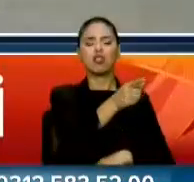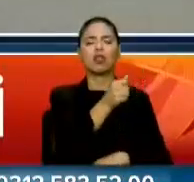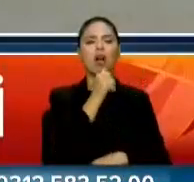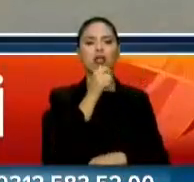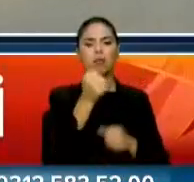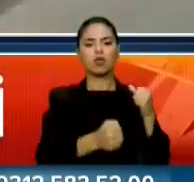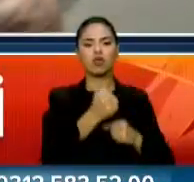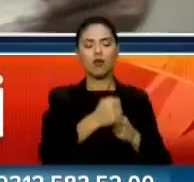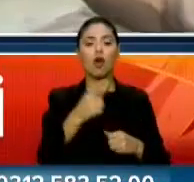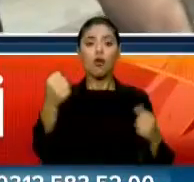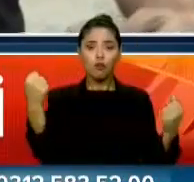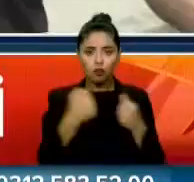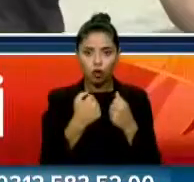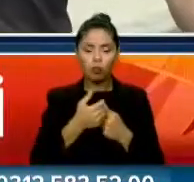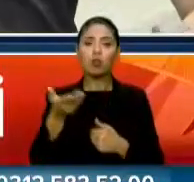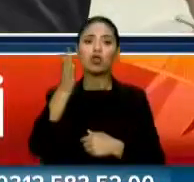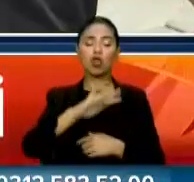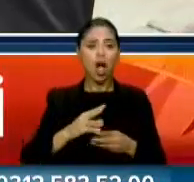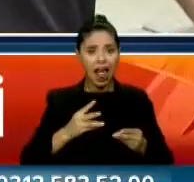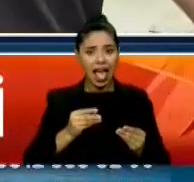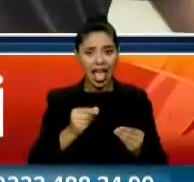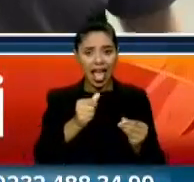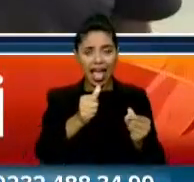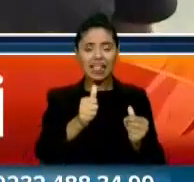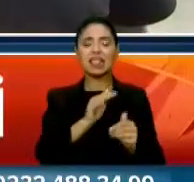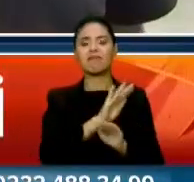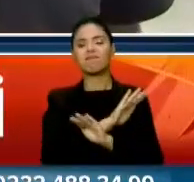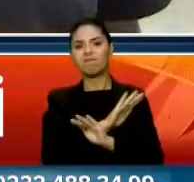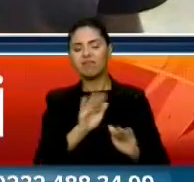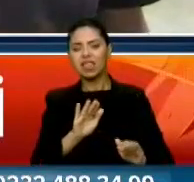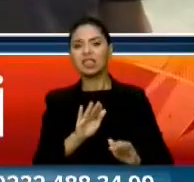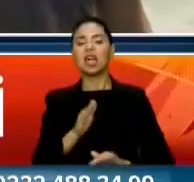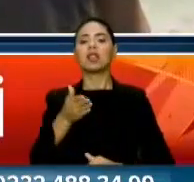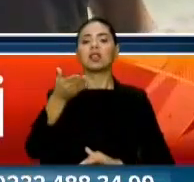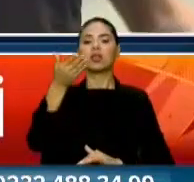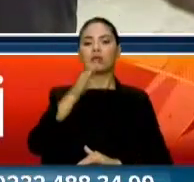karıştı. Vurmuş, üstünden ön tekerlek, arka tekerlek geçmiş.